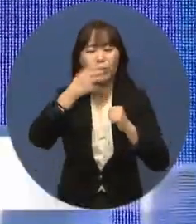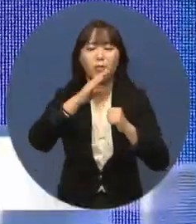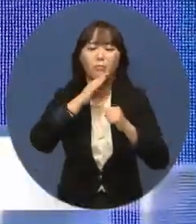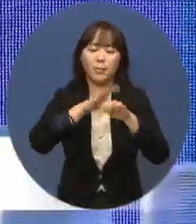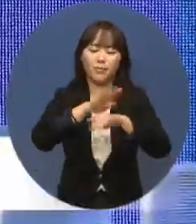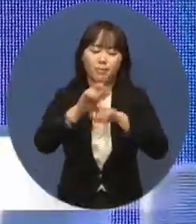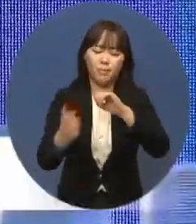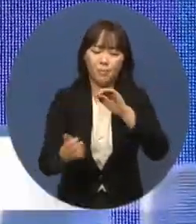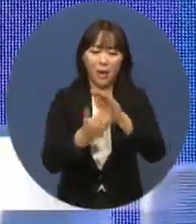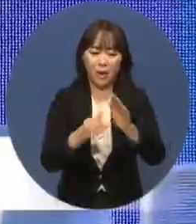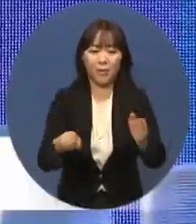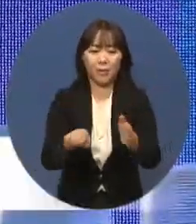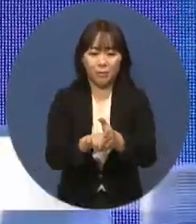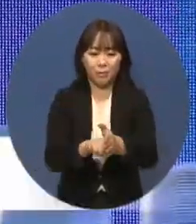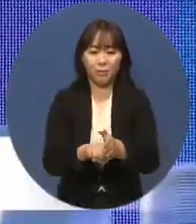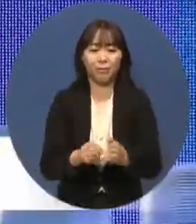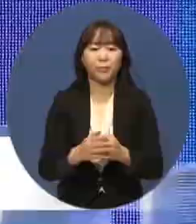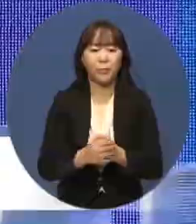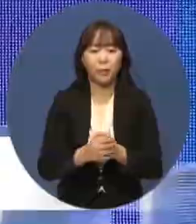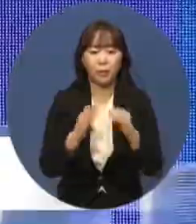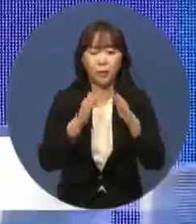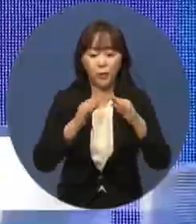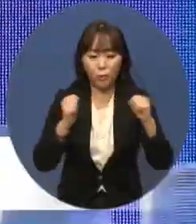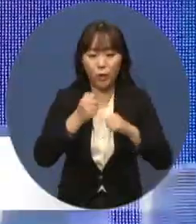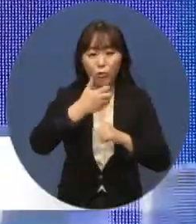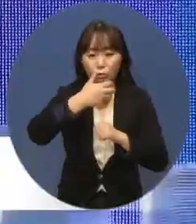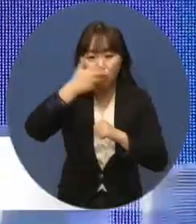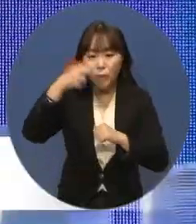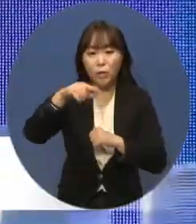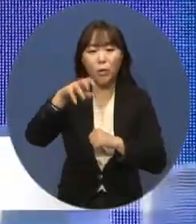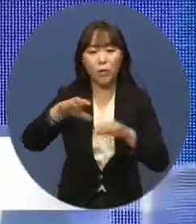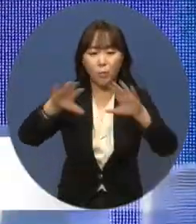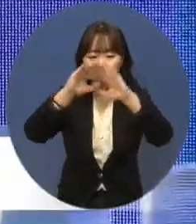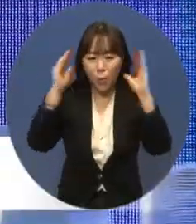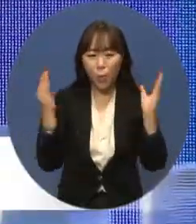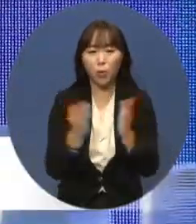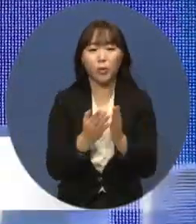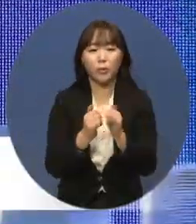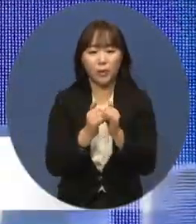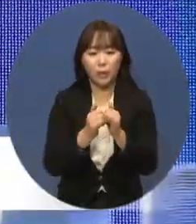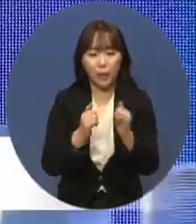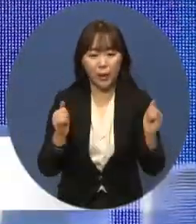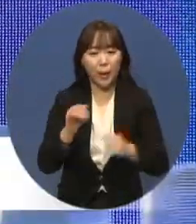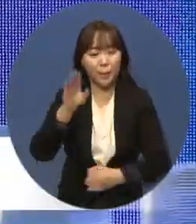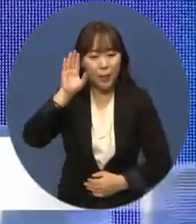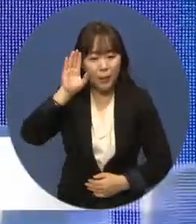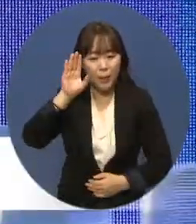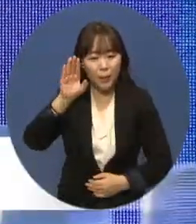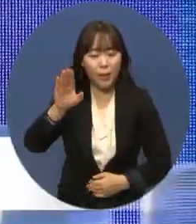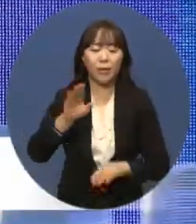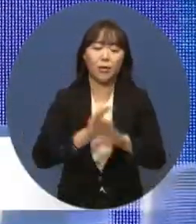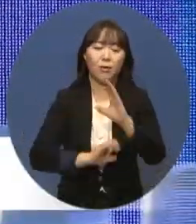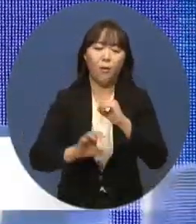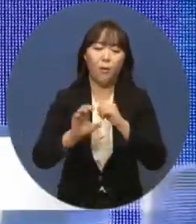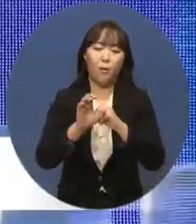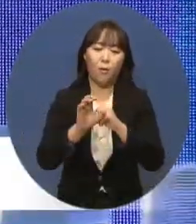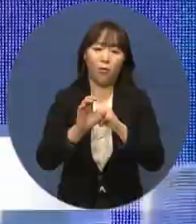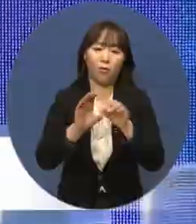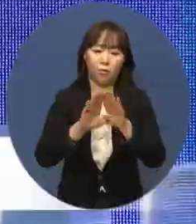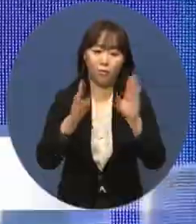지를 드리라고 했습니다 전북의 꾸민 병이 모인 모든 분들을 미래라고 판정 열릴 수